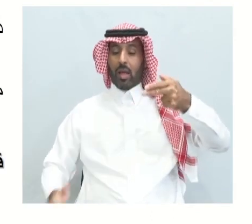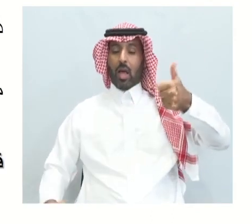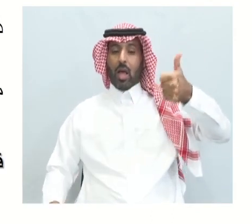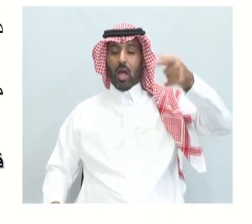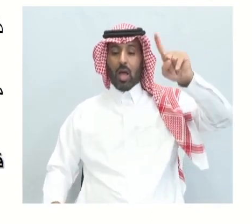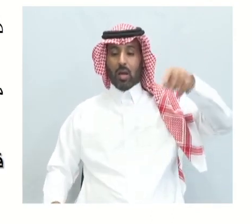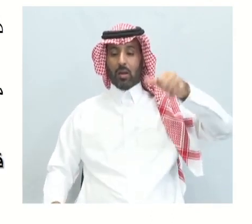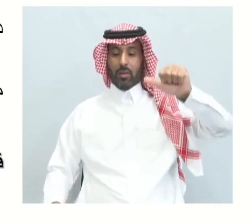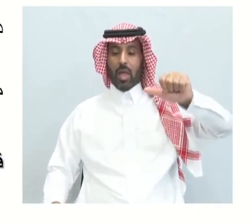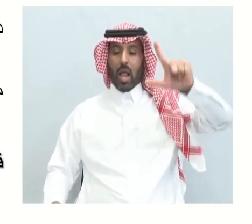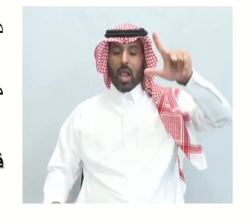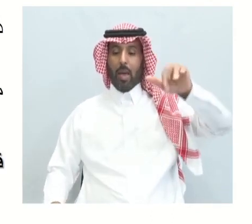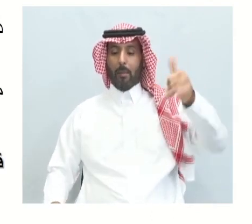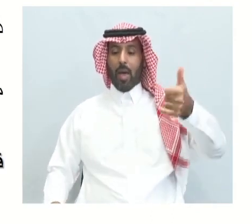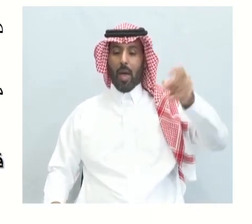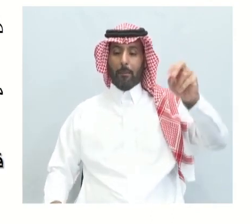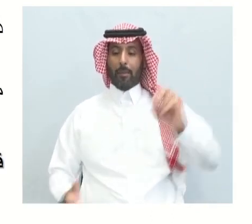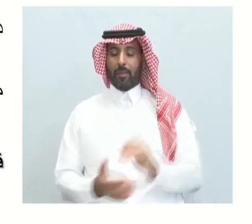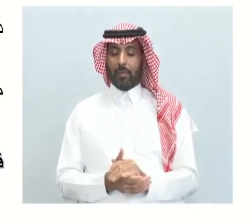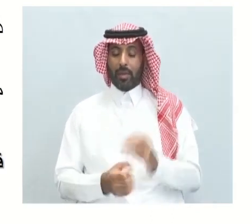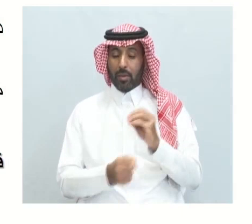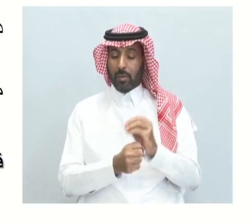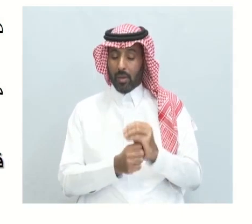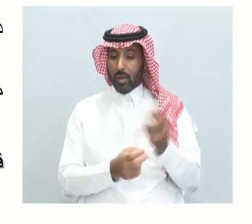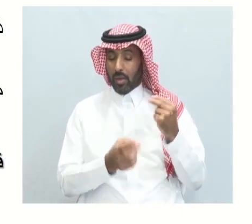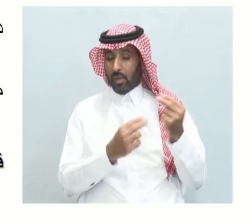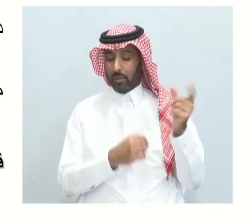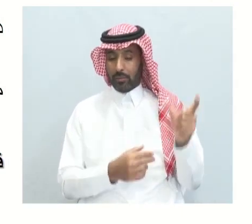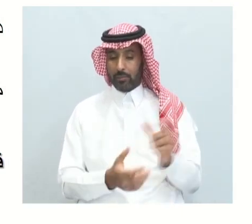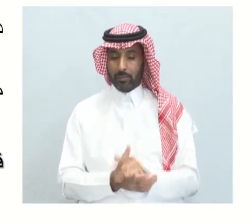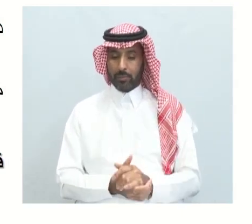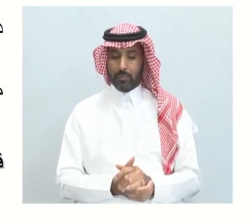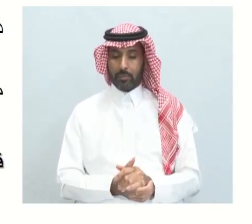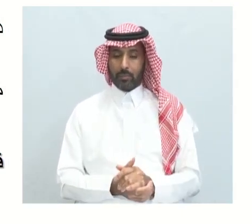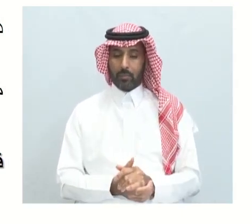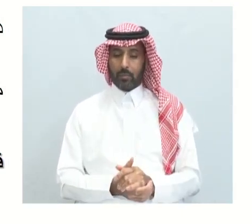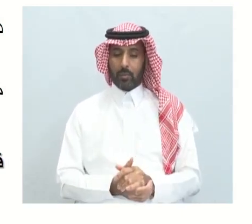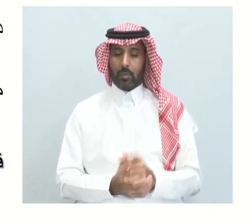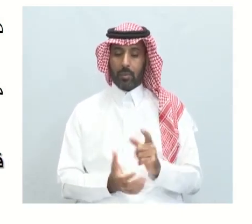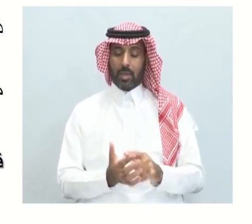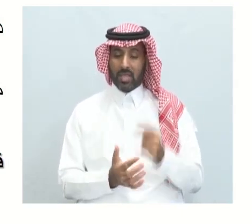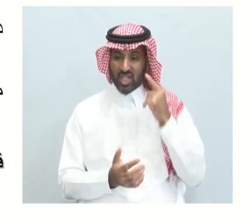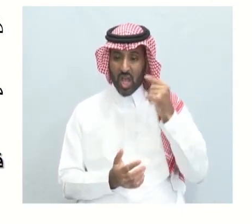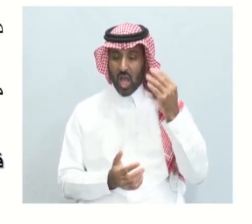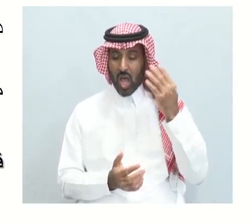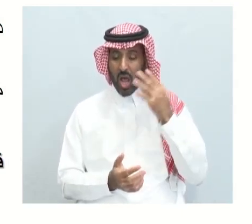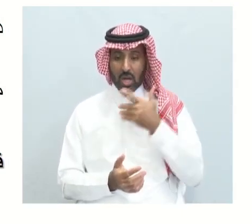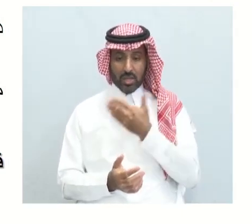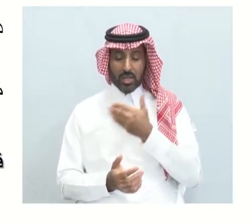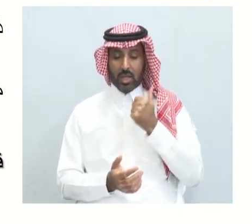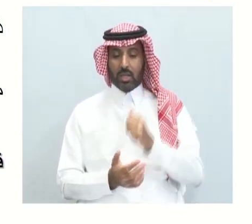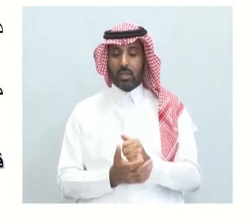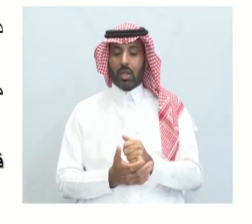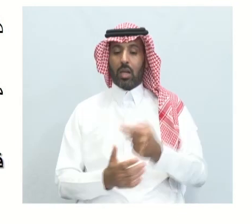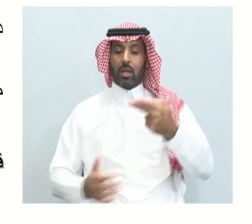معروفا الى اليوم كما ذكره كثير من الشعراء في قصائدهم مثل الشاعر الجاهلي عمرو بن كلثوم